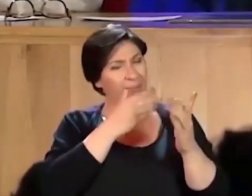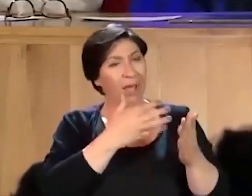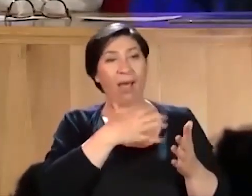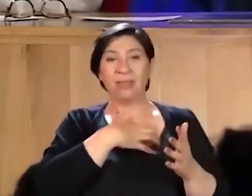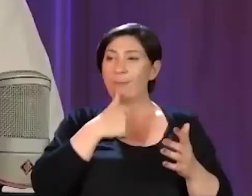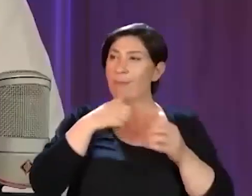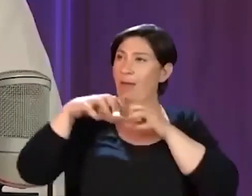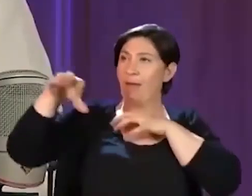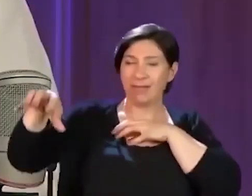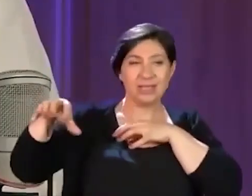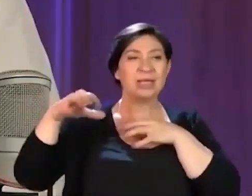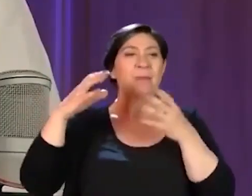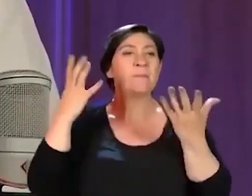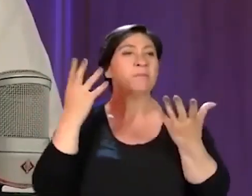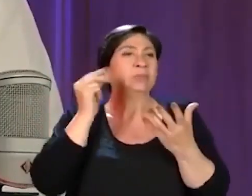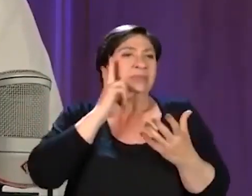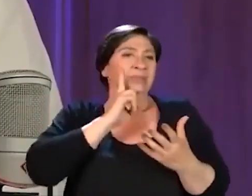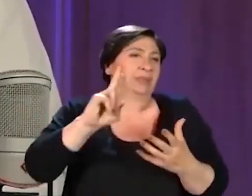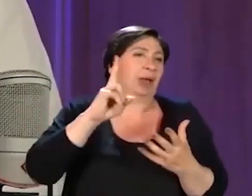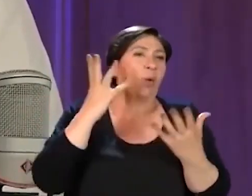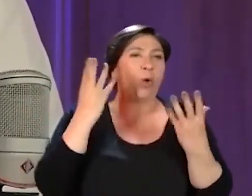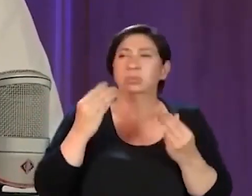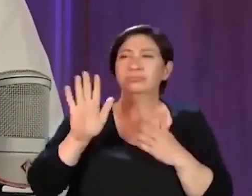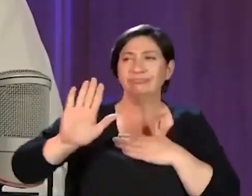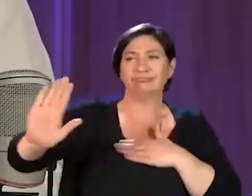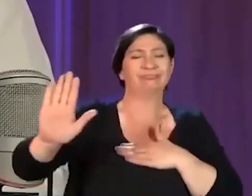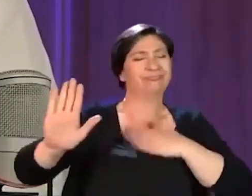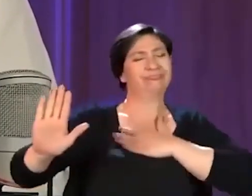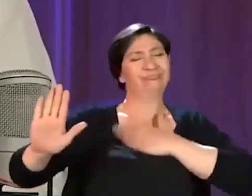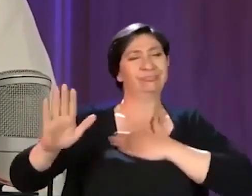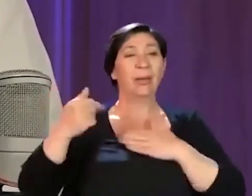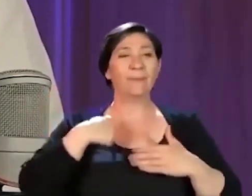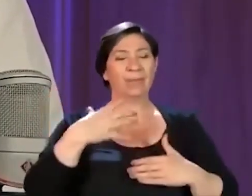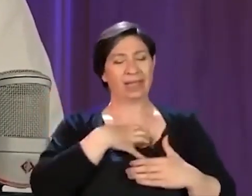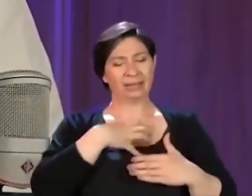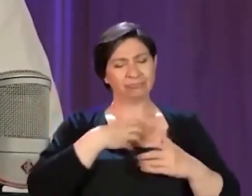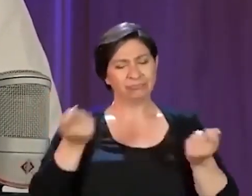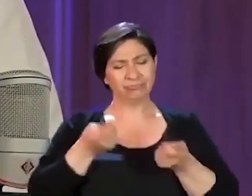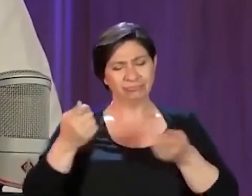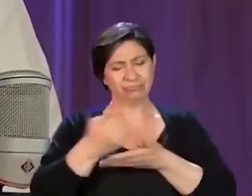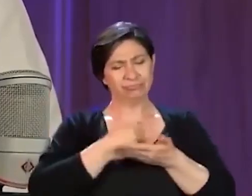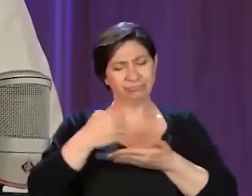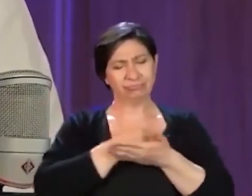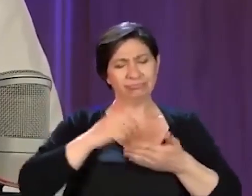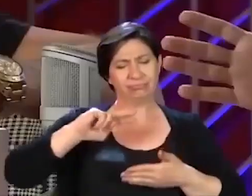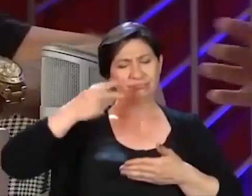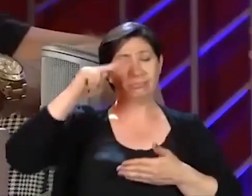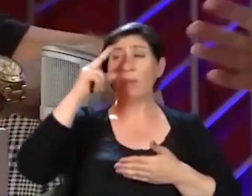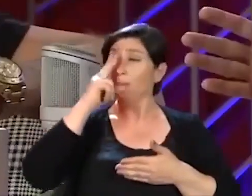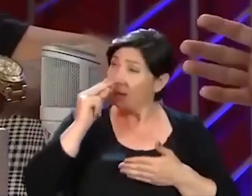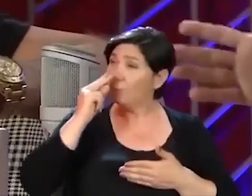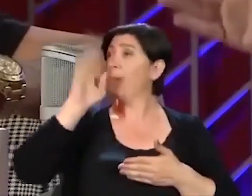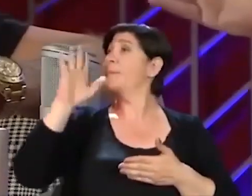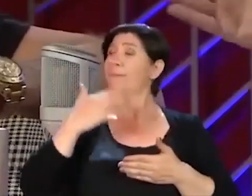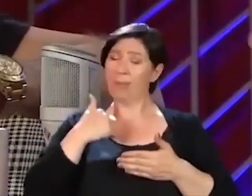anne-babadan ayrılmış ve Belki bir serveti tiredh etmiş ve diyor ki bir dakika ben kendi yoluna gideceğim ki beyen yada